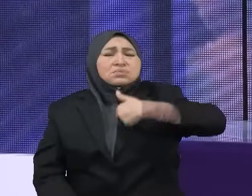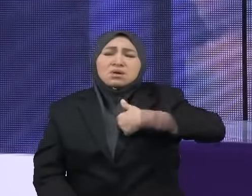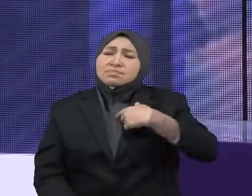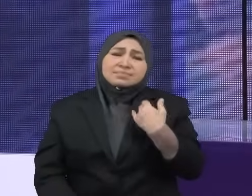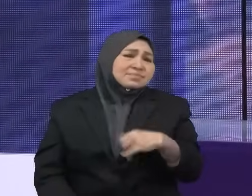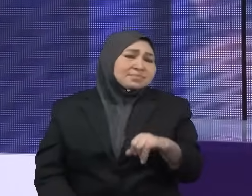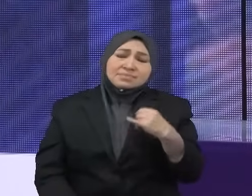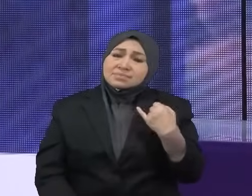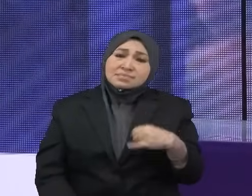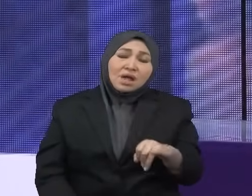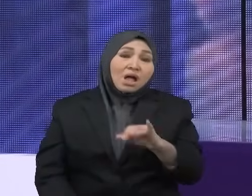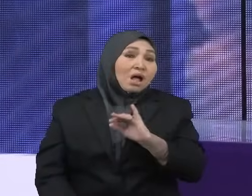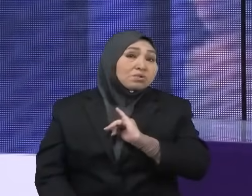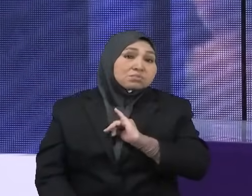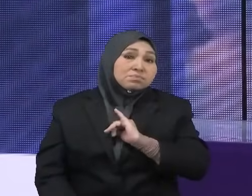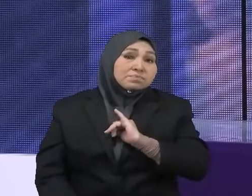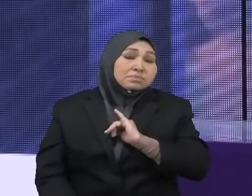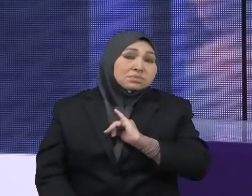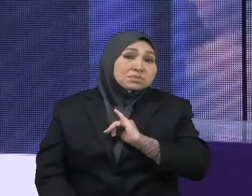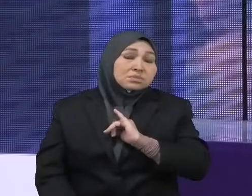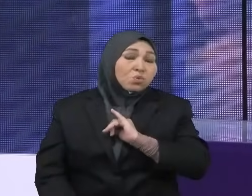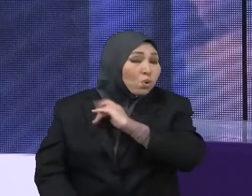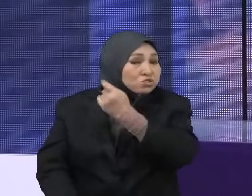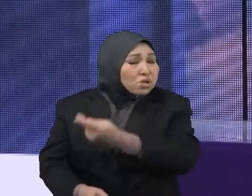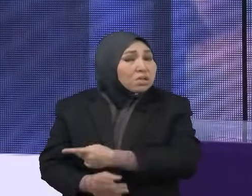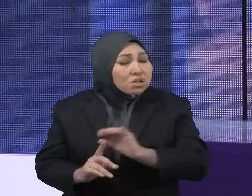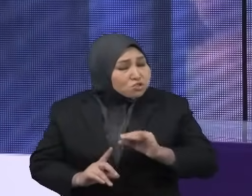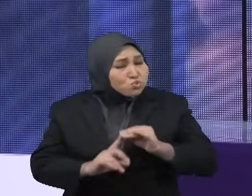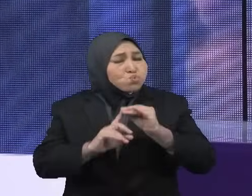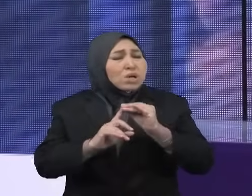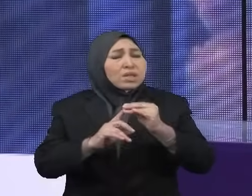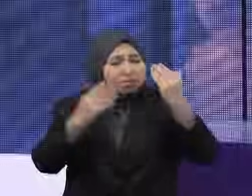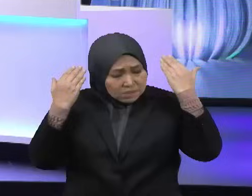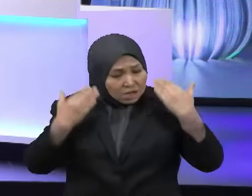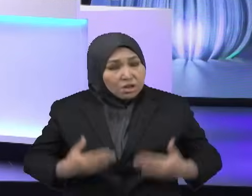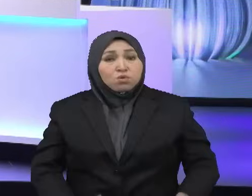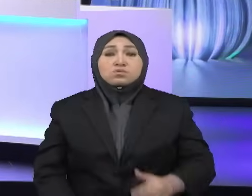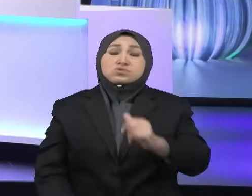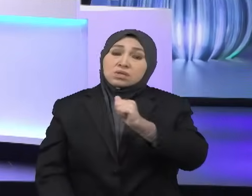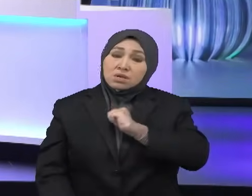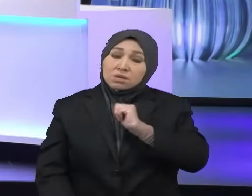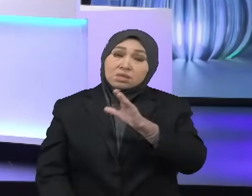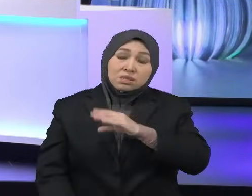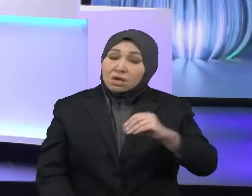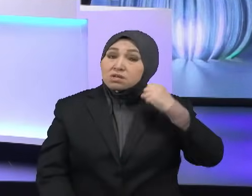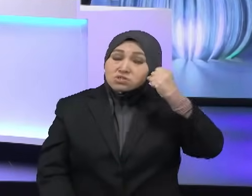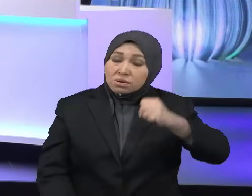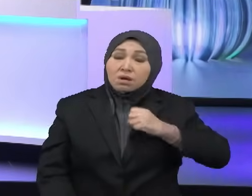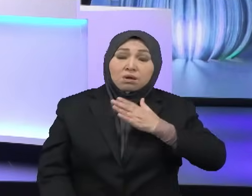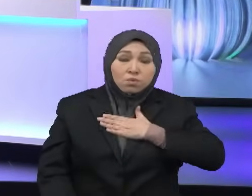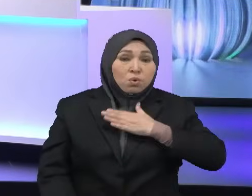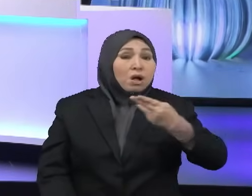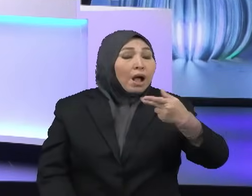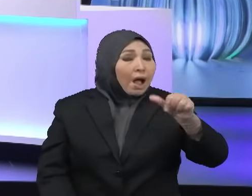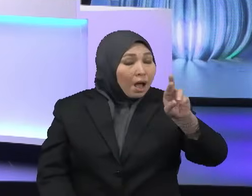ada, sesungguhnya tidaklah aku kuasai kecuali nafsi wa akhi, diriku dan juga saudaraku,